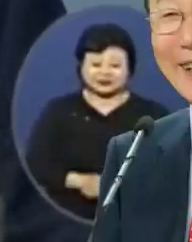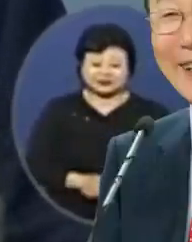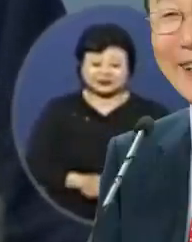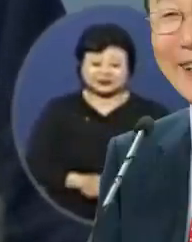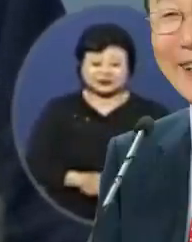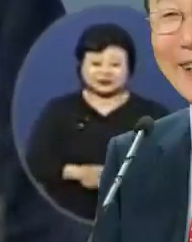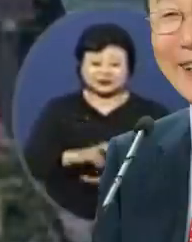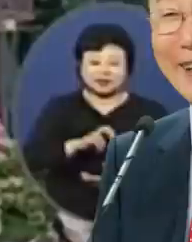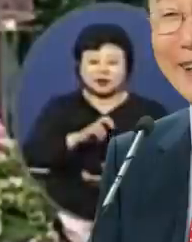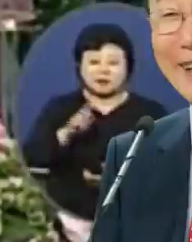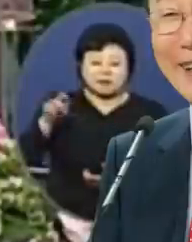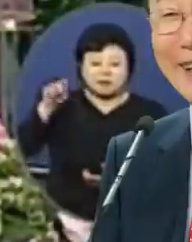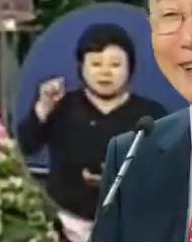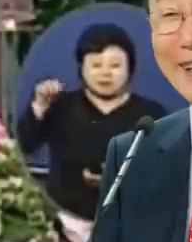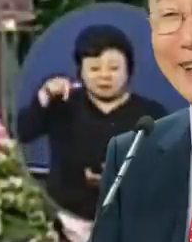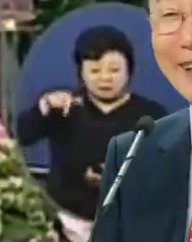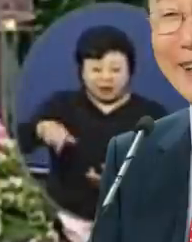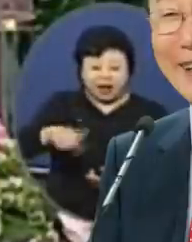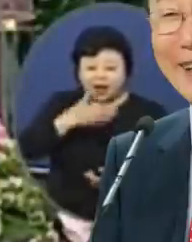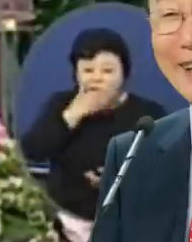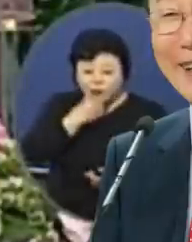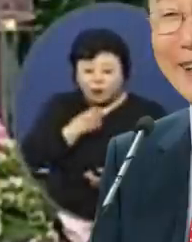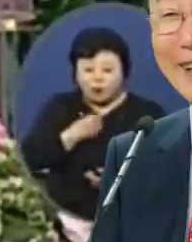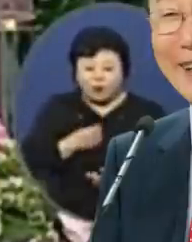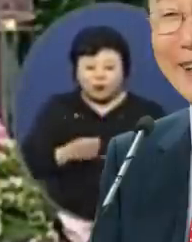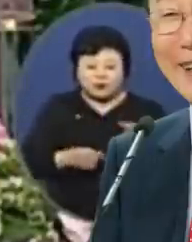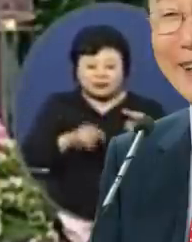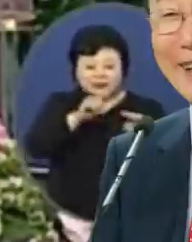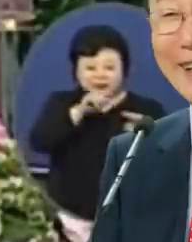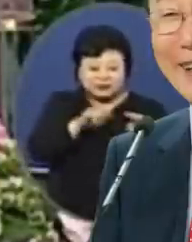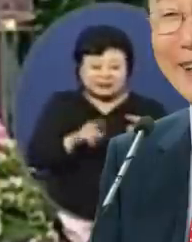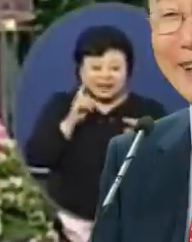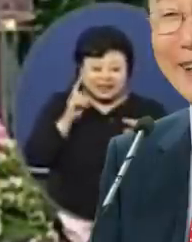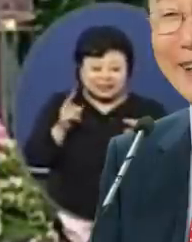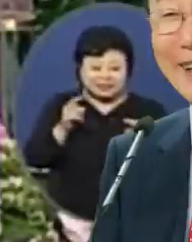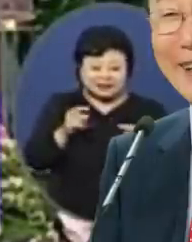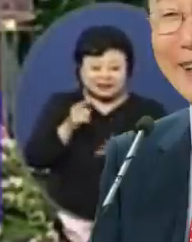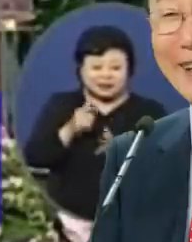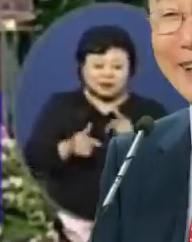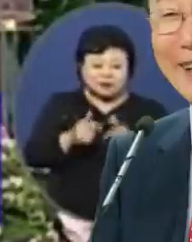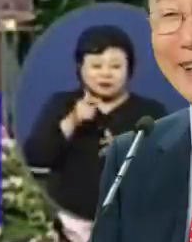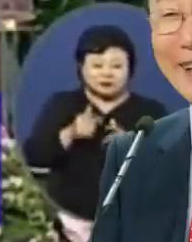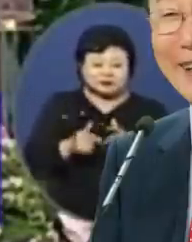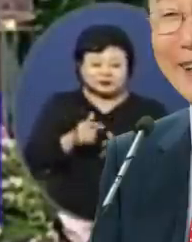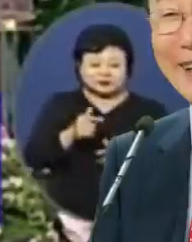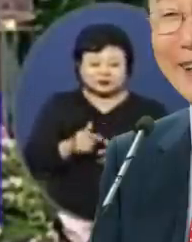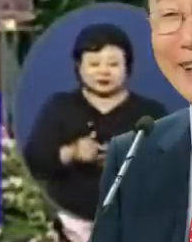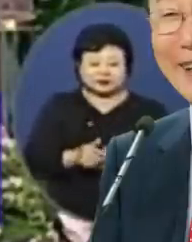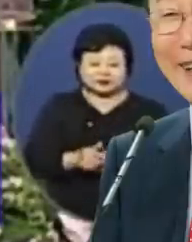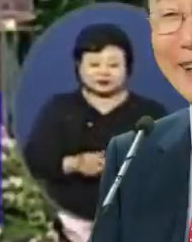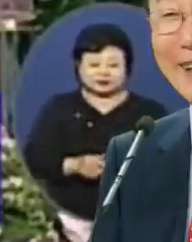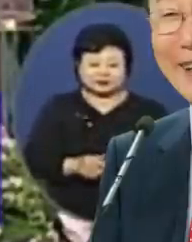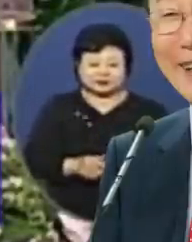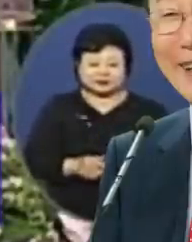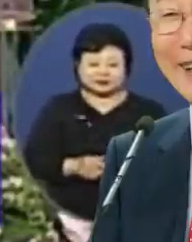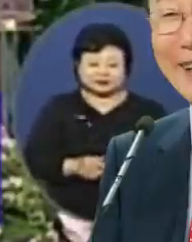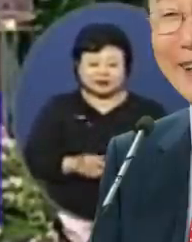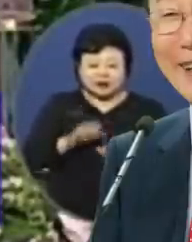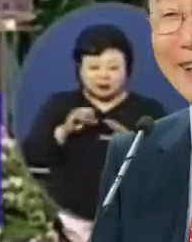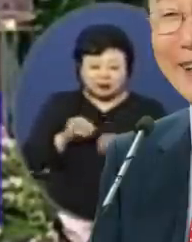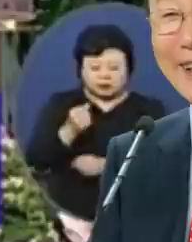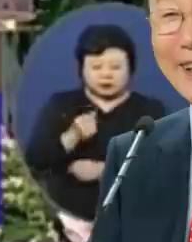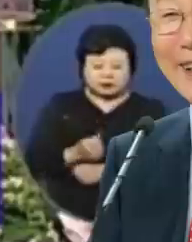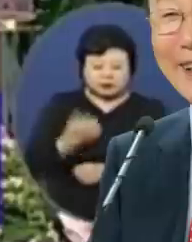마가복음 11장 20절로 24절을 제가 읽어드리겠습니다. 그들이 아침에 지나갈 때 무화과나무가 뿌리채 마른 것을 보고 베드로가 생각이 나서